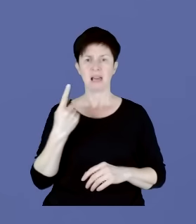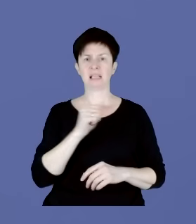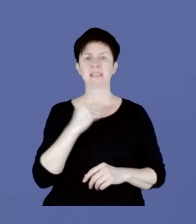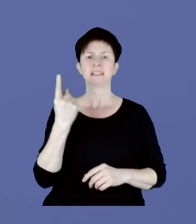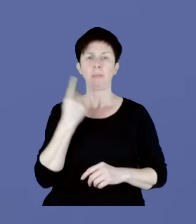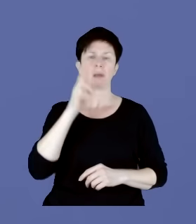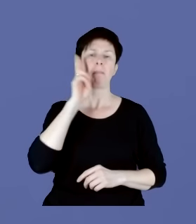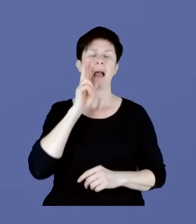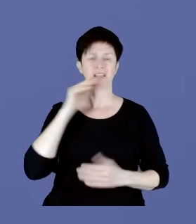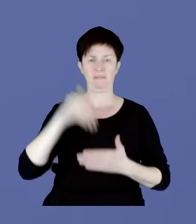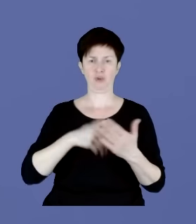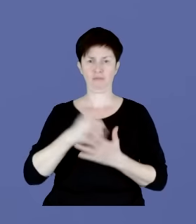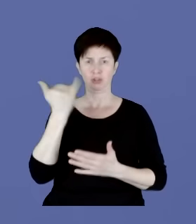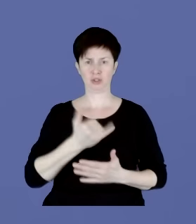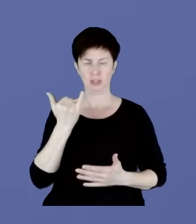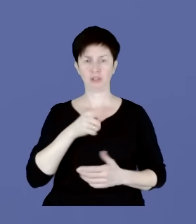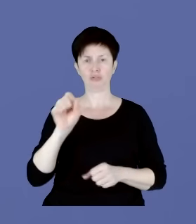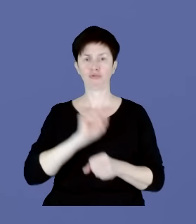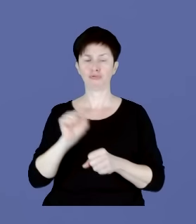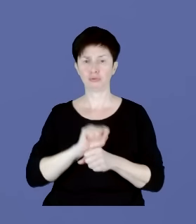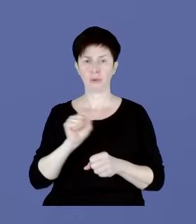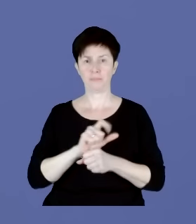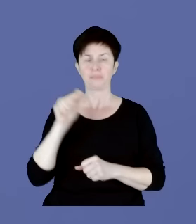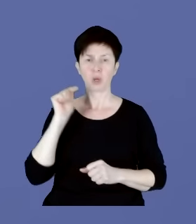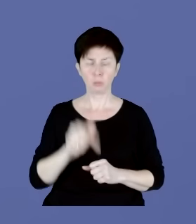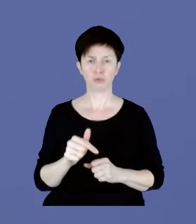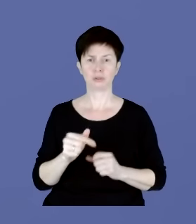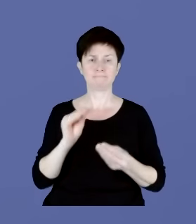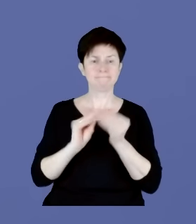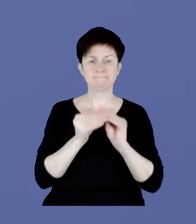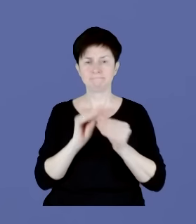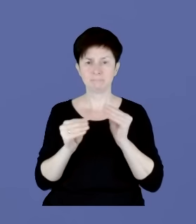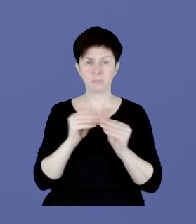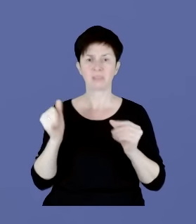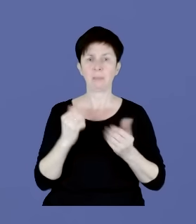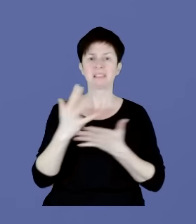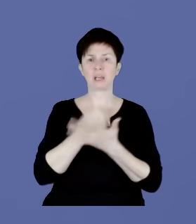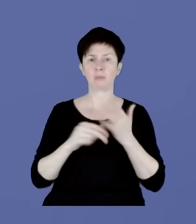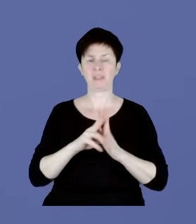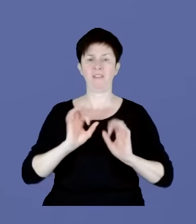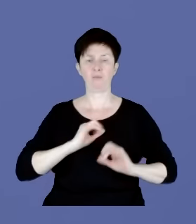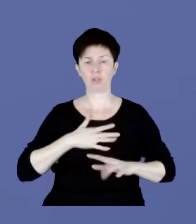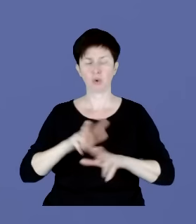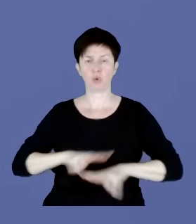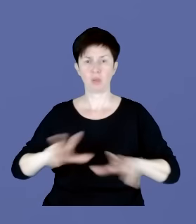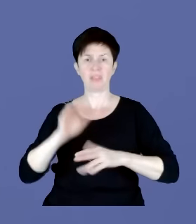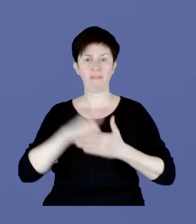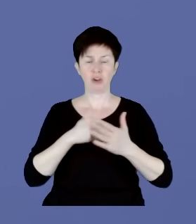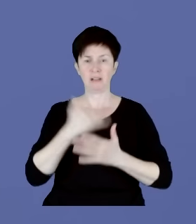dzieci i one najczęściej właśnie muszą wiązać koniec z końcem, aby zarobić na własną rodzinę, na wychowanie dziecka.